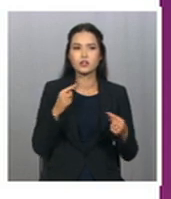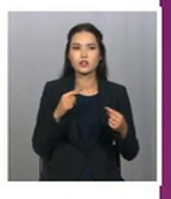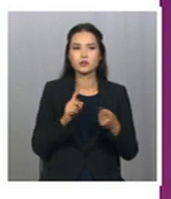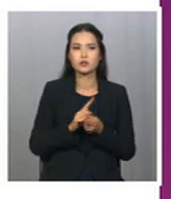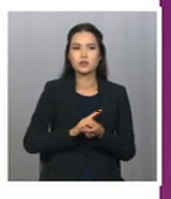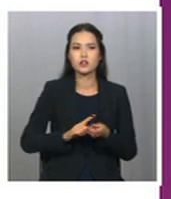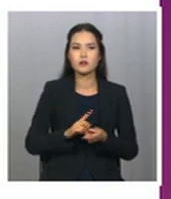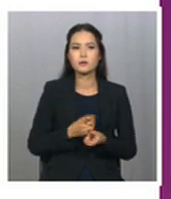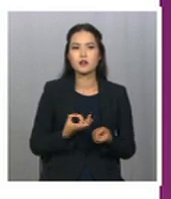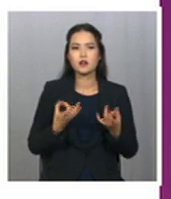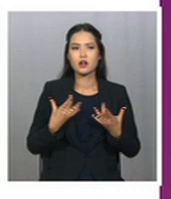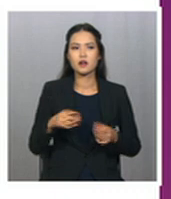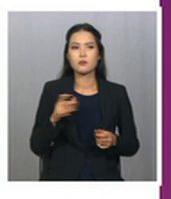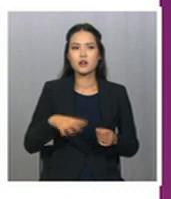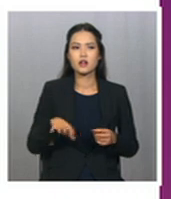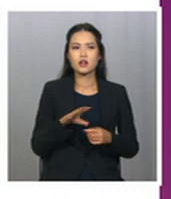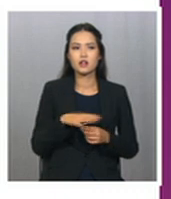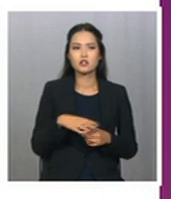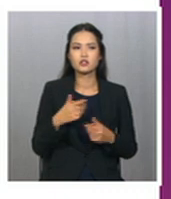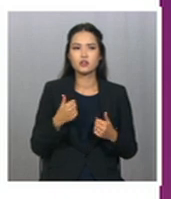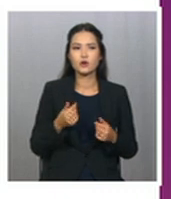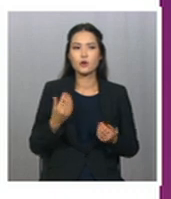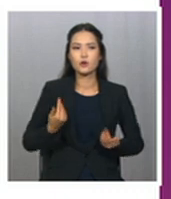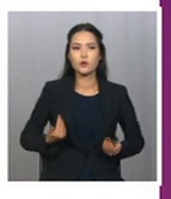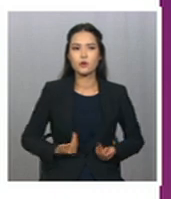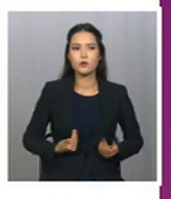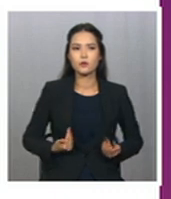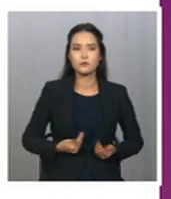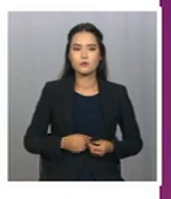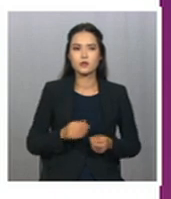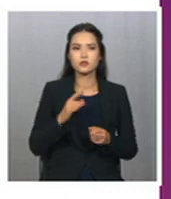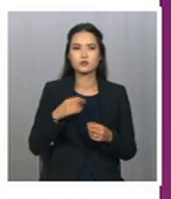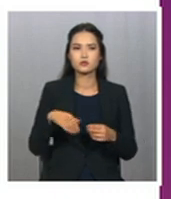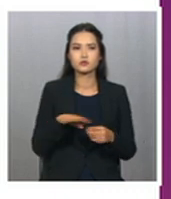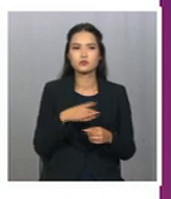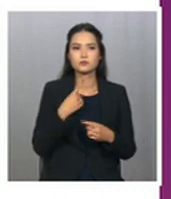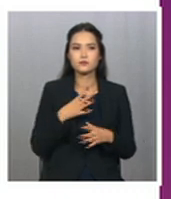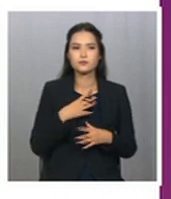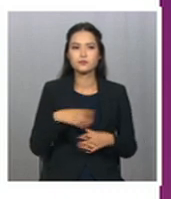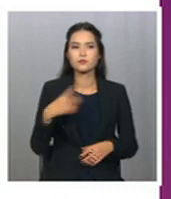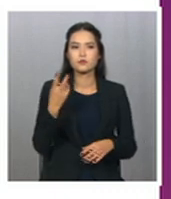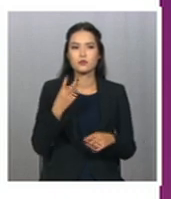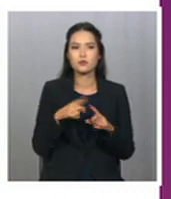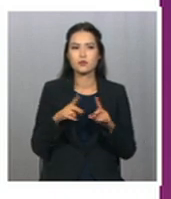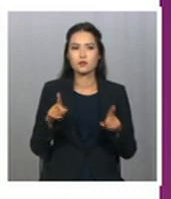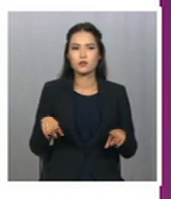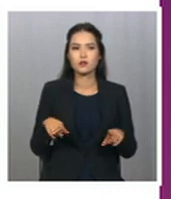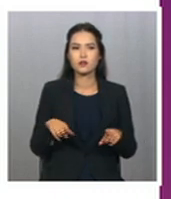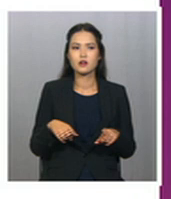халыққа адал өмір сүруді насихаттап жүр дейді. Екінші нұсқа.